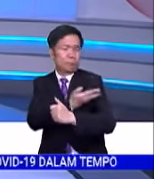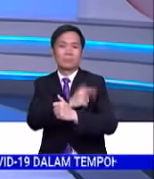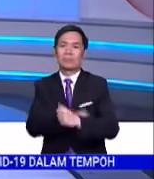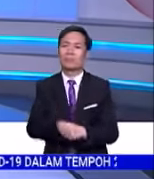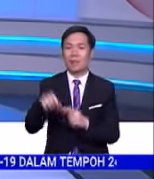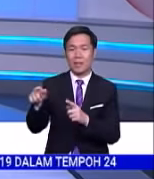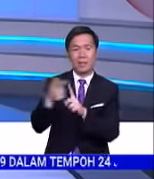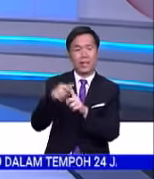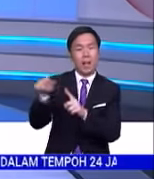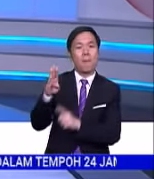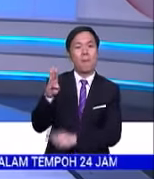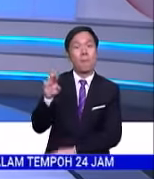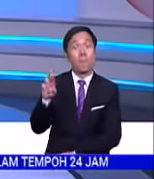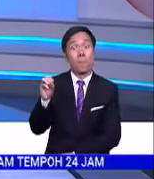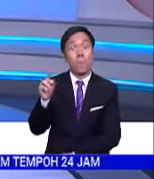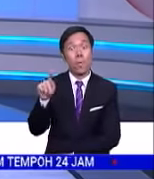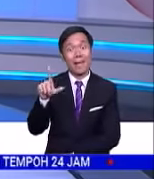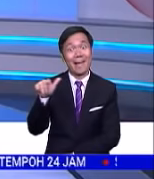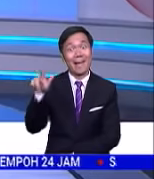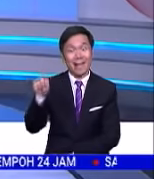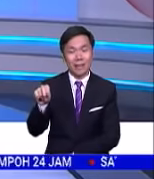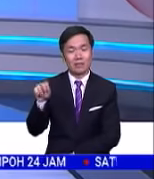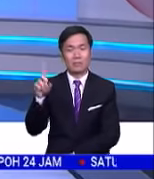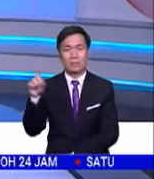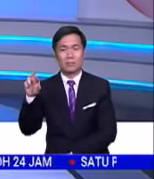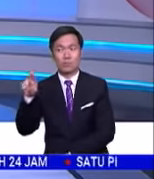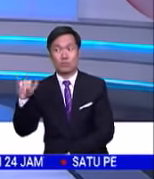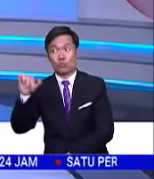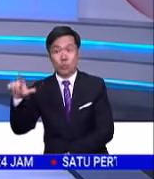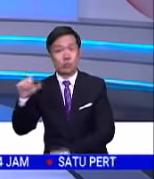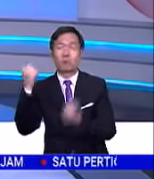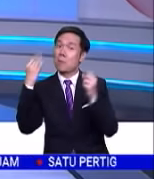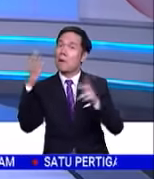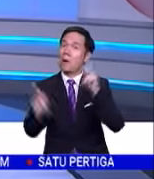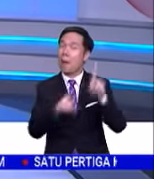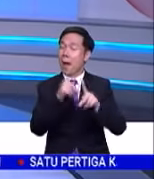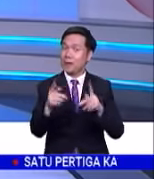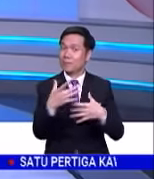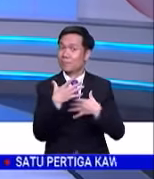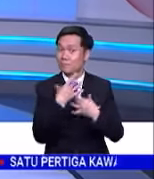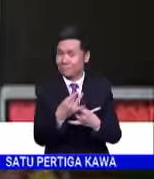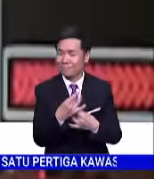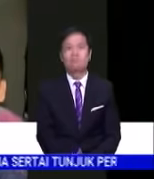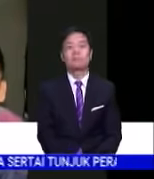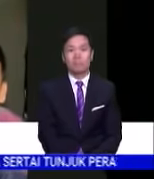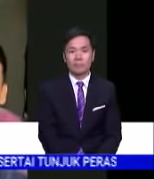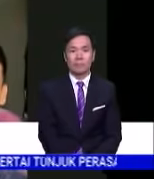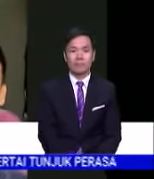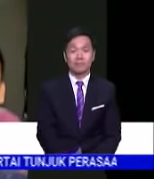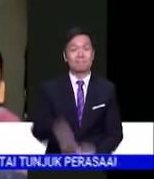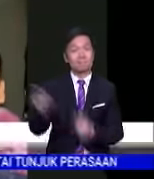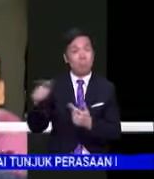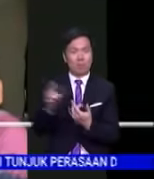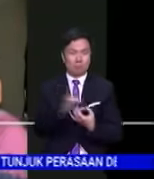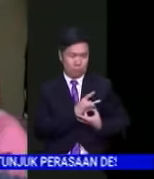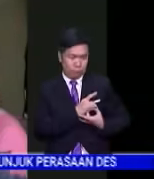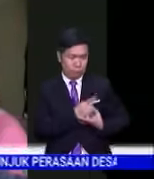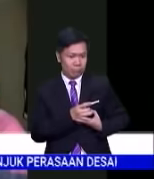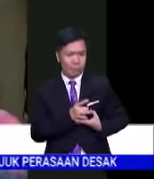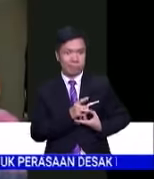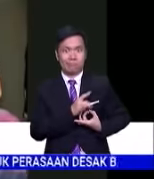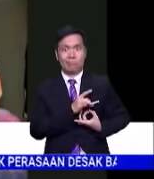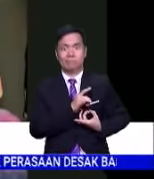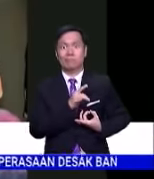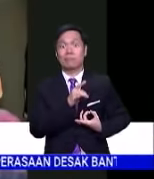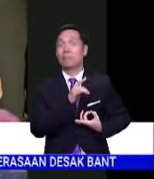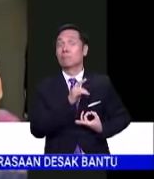dari Brooklyn Drill akan dapat mencuri perhatian ramai. Lagu yang dilancarkan Dave Jams Recording. Semangat in terms of dengan